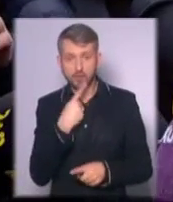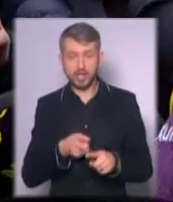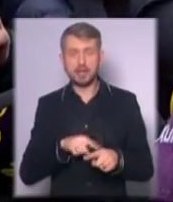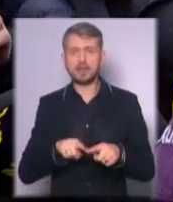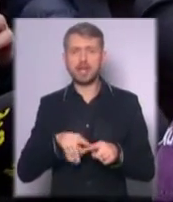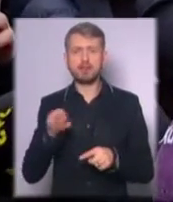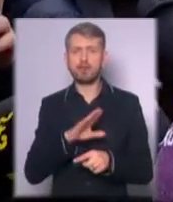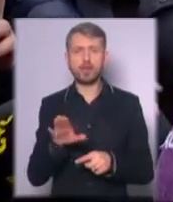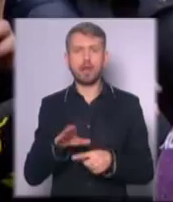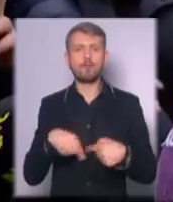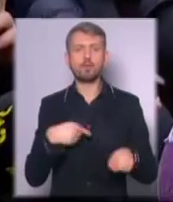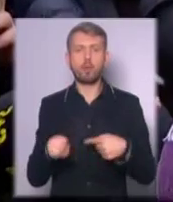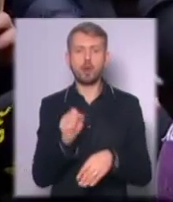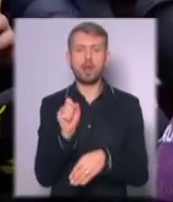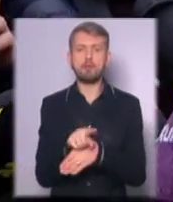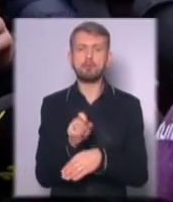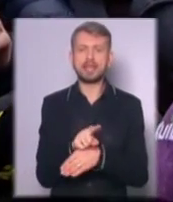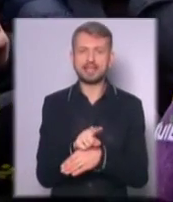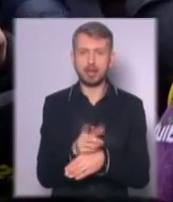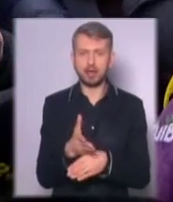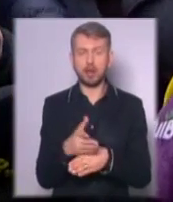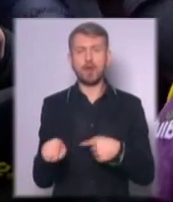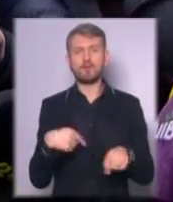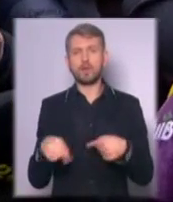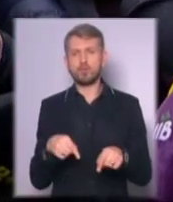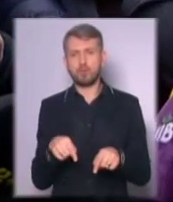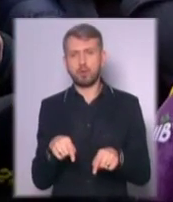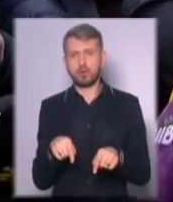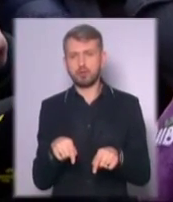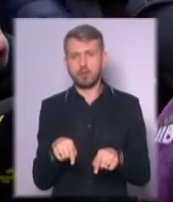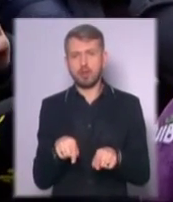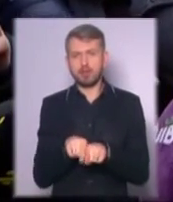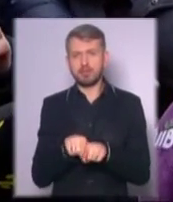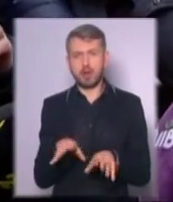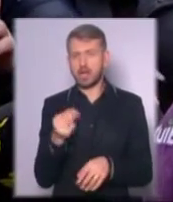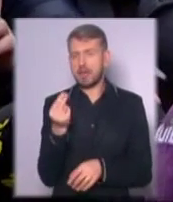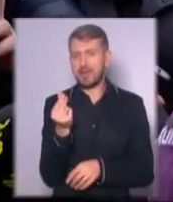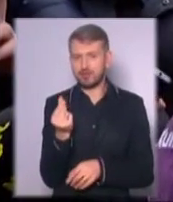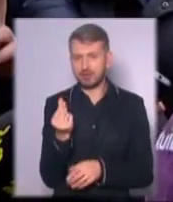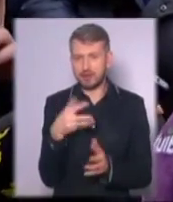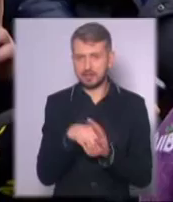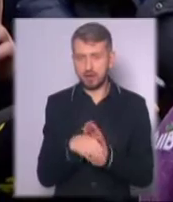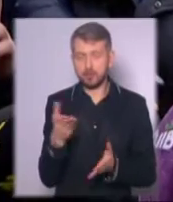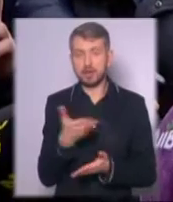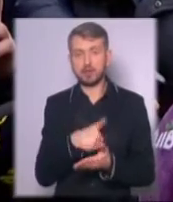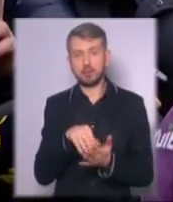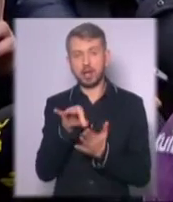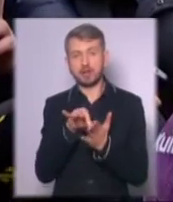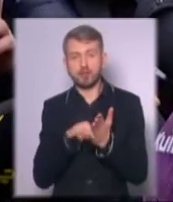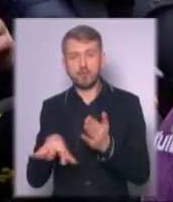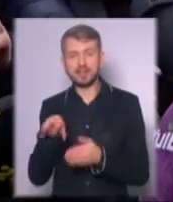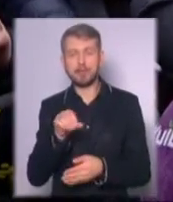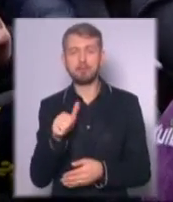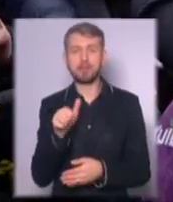не футбольная миссия. Футбол – это коммерческая составляющая сегодня. Если мы оценим все премьер-лиги,